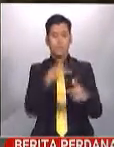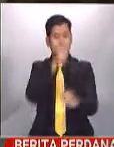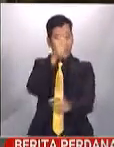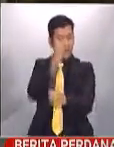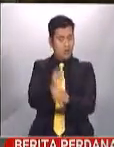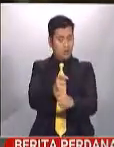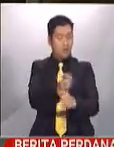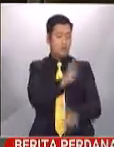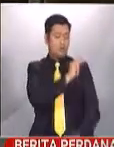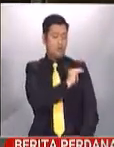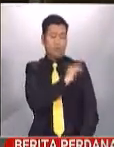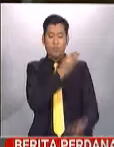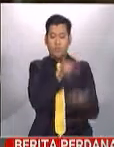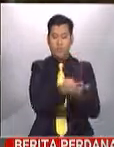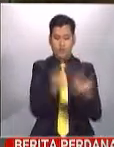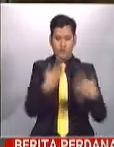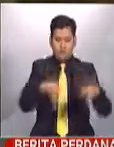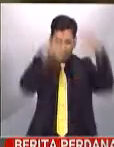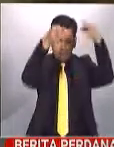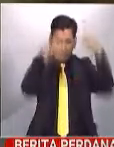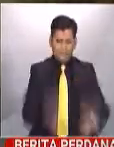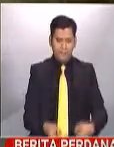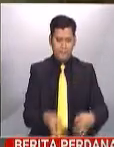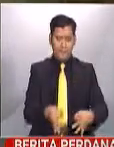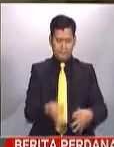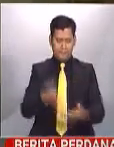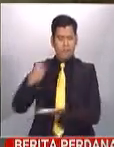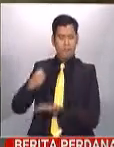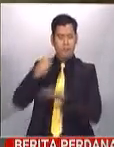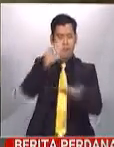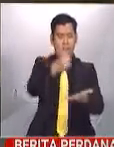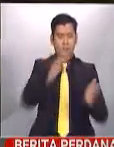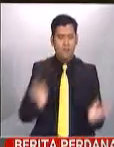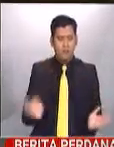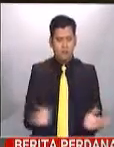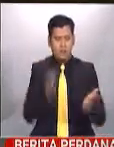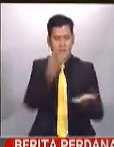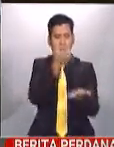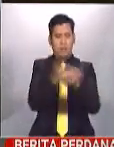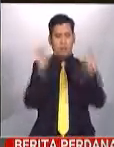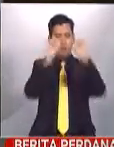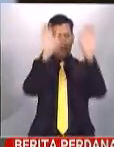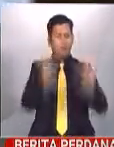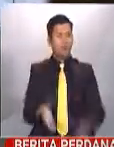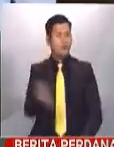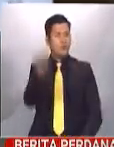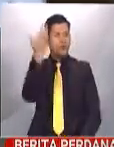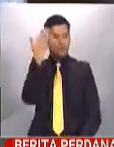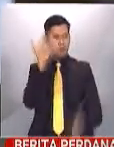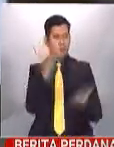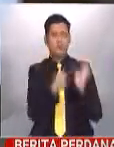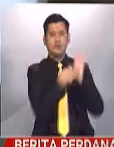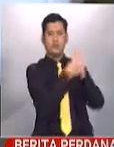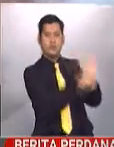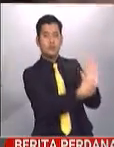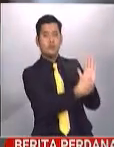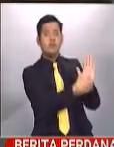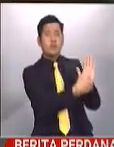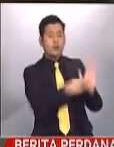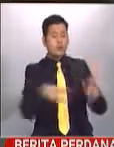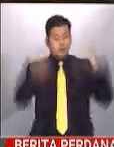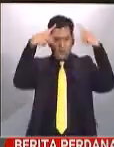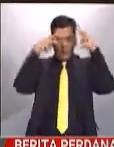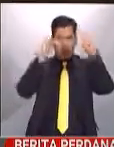Kewangan dan beliau sudah memuktamadkan pakej rangsangan ekonomi pada Ahad lalu untuk dikemukakan kepada Perdana Menteri keesokan